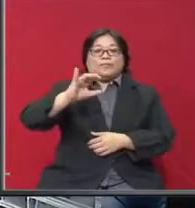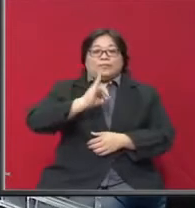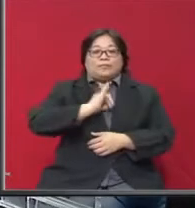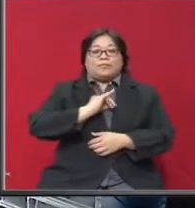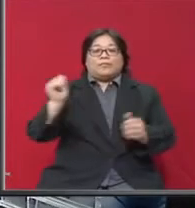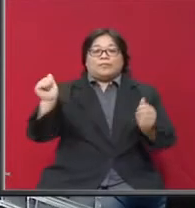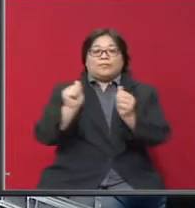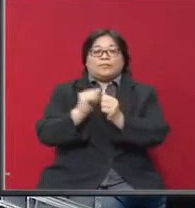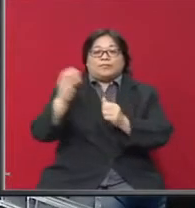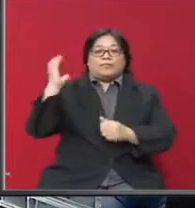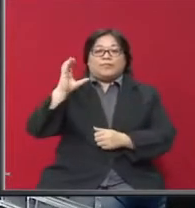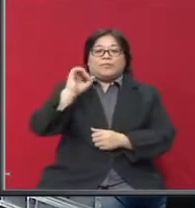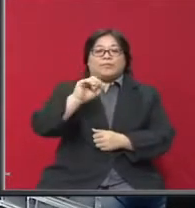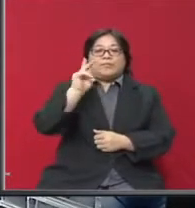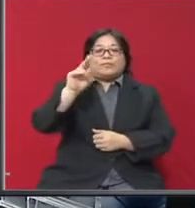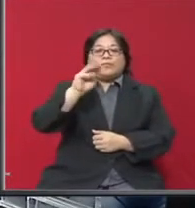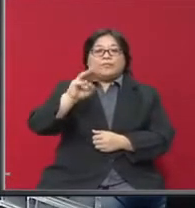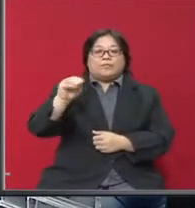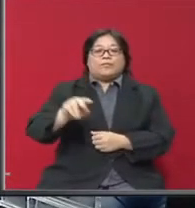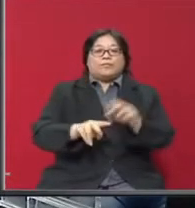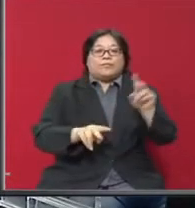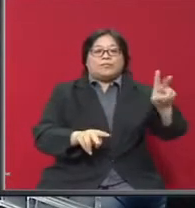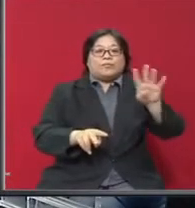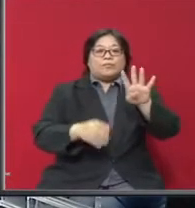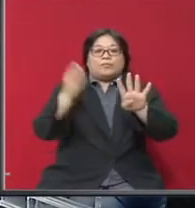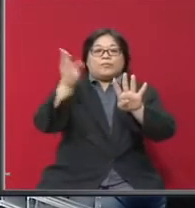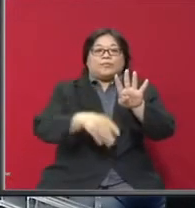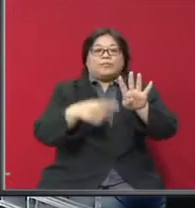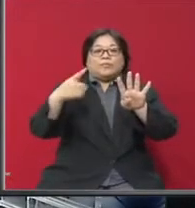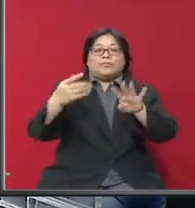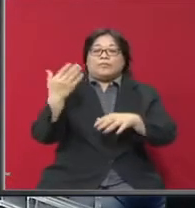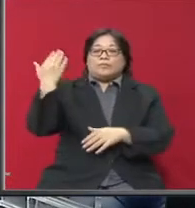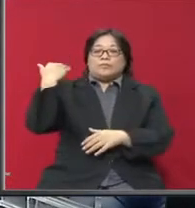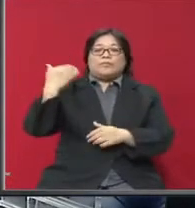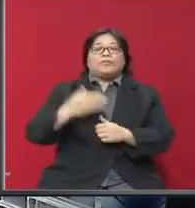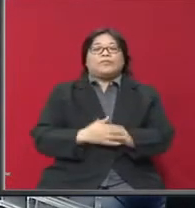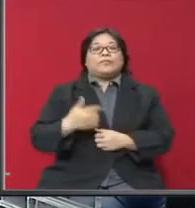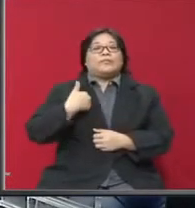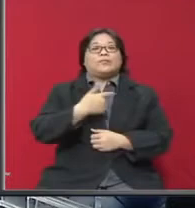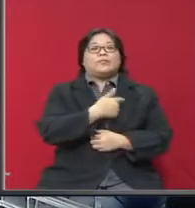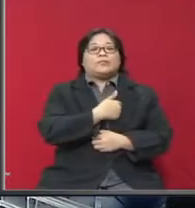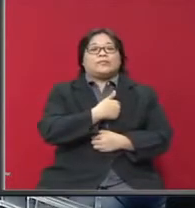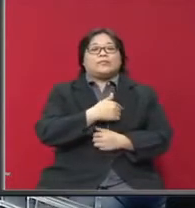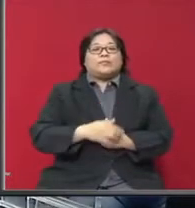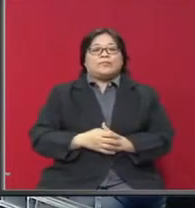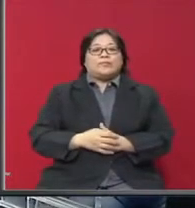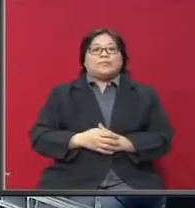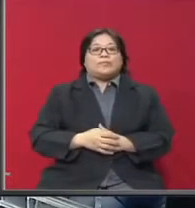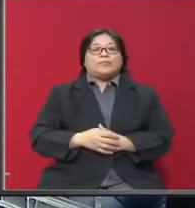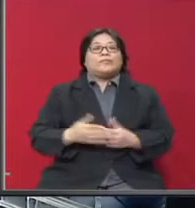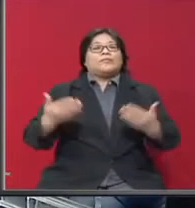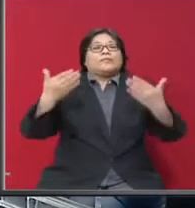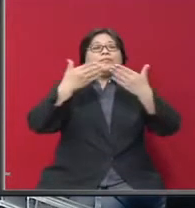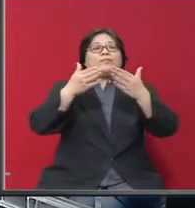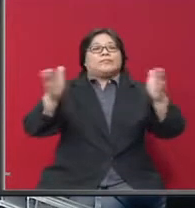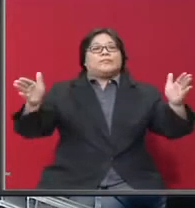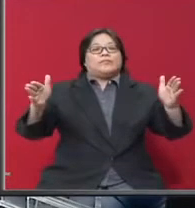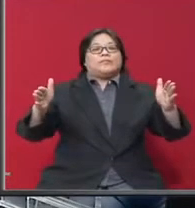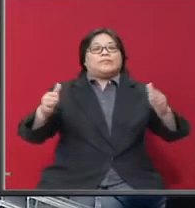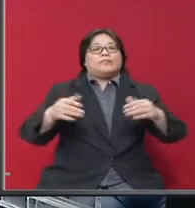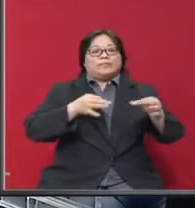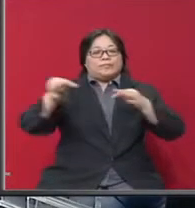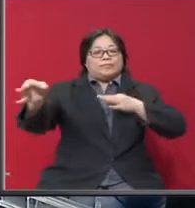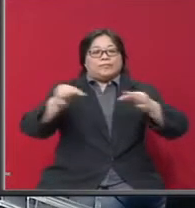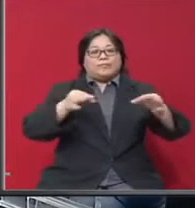dan pengungsi scmm pada 24 hari bulan November yang lalu kami dengan terbuka menyatakan